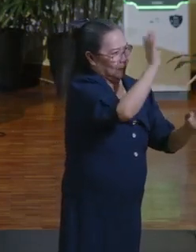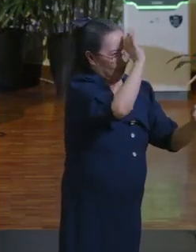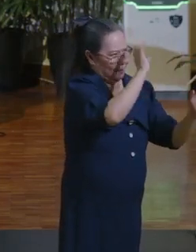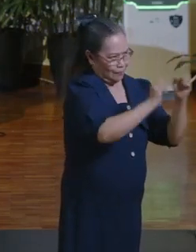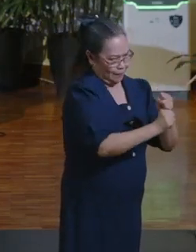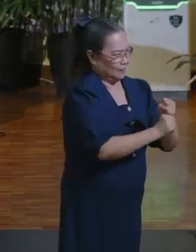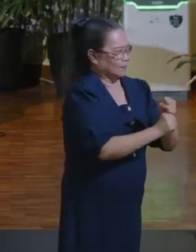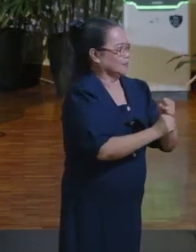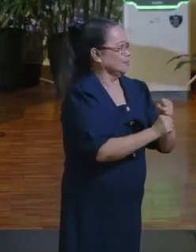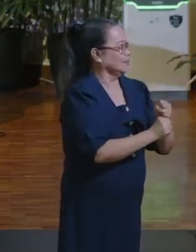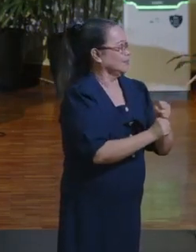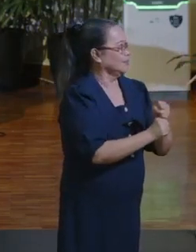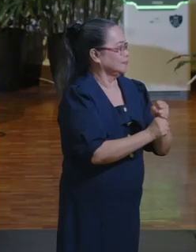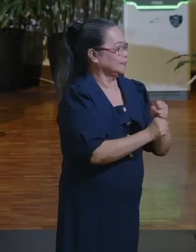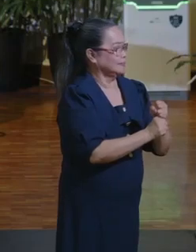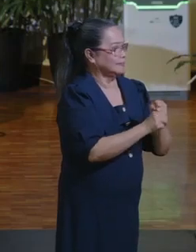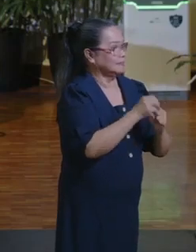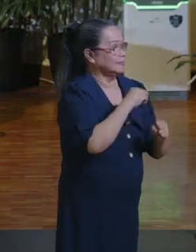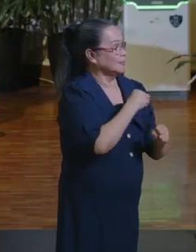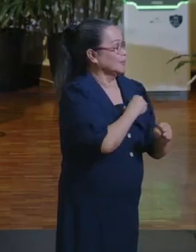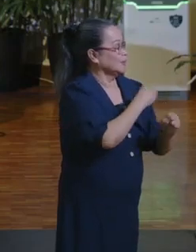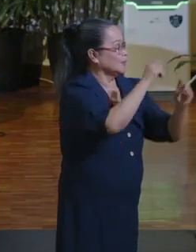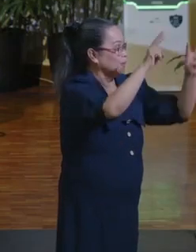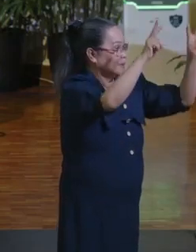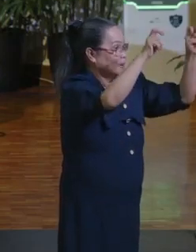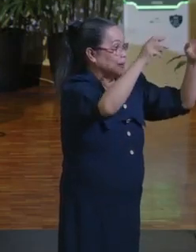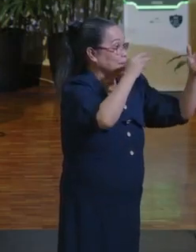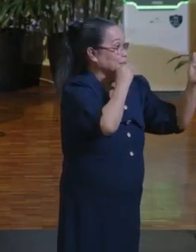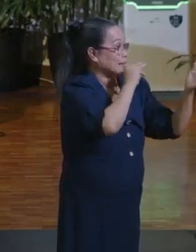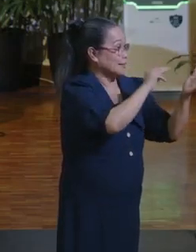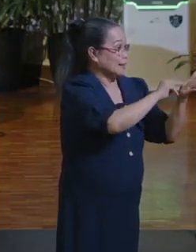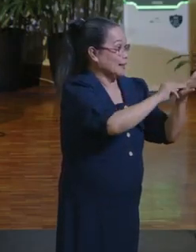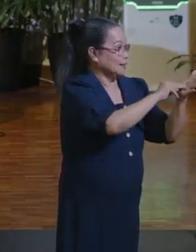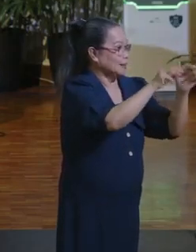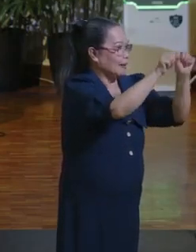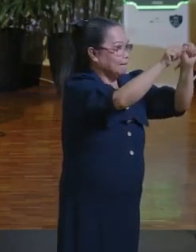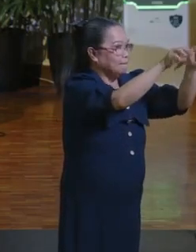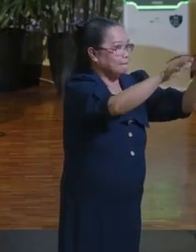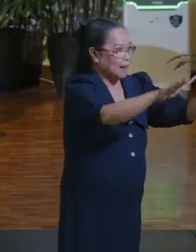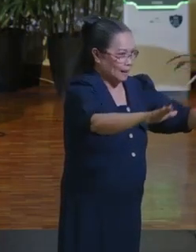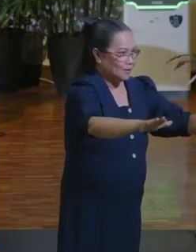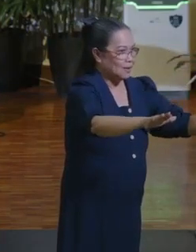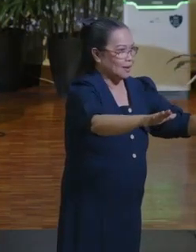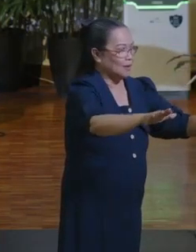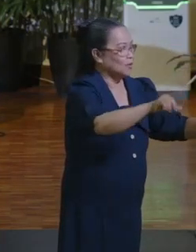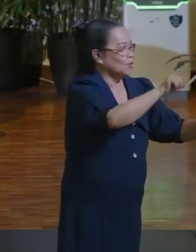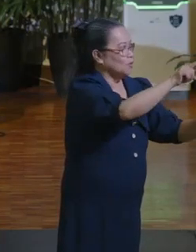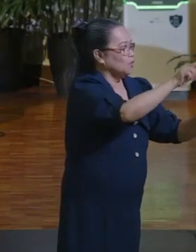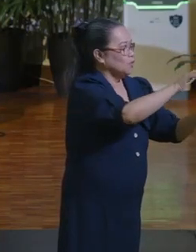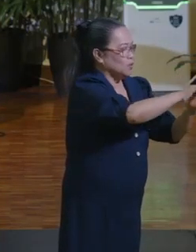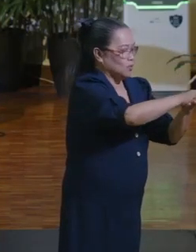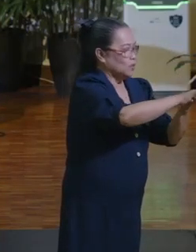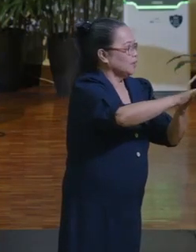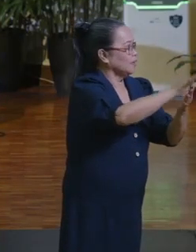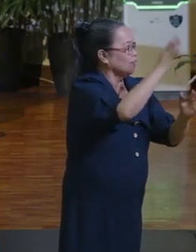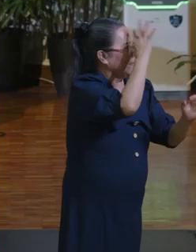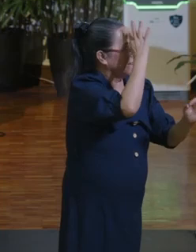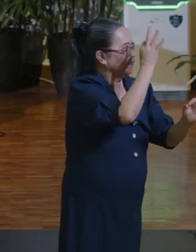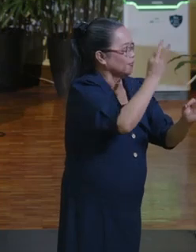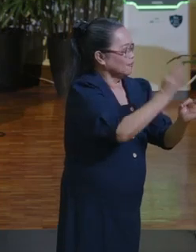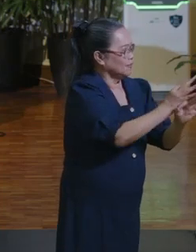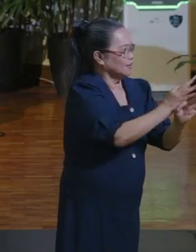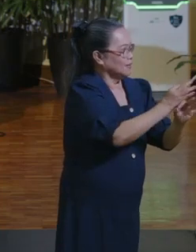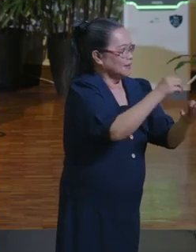Freedom. At ang title po ng mensahe ngayong hapon ay The Blessings of Being Justified by Faith in